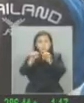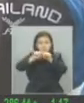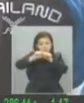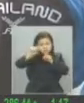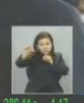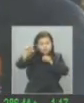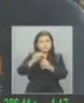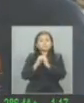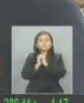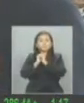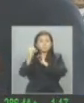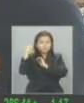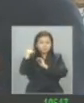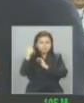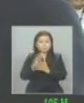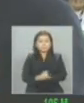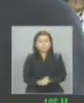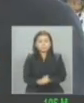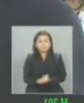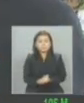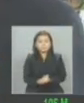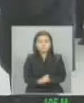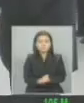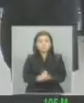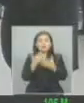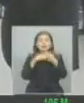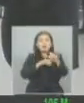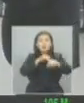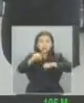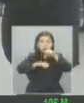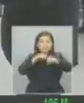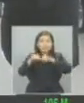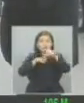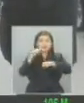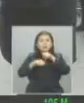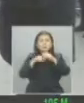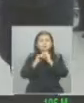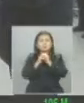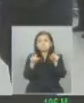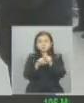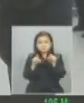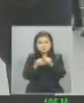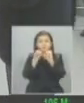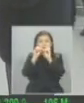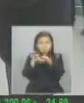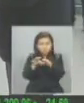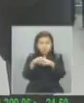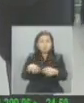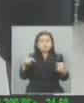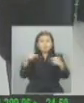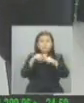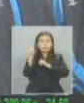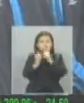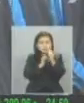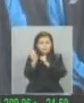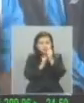ออฟจงหมิงไอแลนด์ค่ะซึ่งรวมถึงการแข่งขัน World Cup of จงหมิงที่ประเทศจีนนะคะซึ่งรายการนั้นถือว่าเป็นสนามที่มีการส